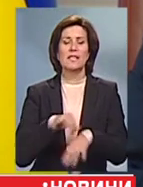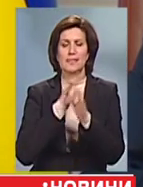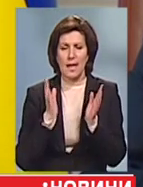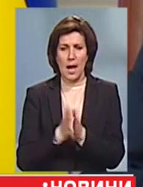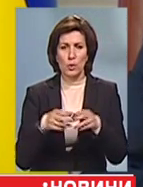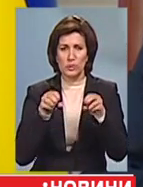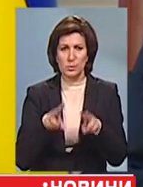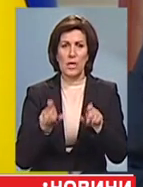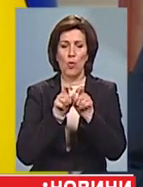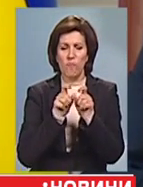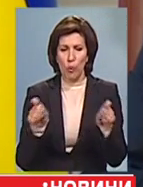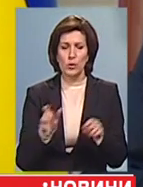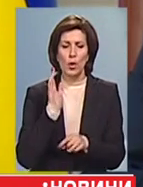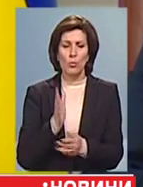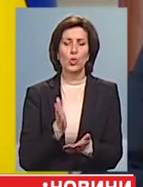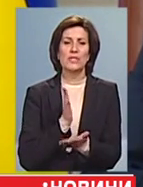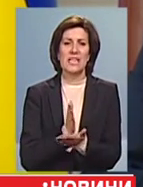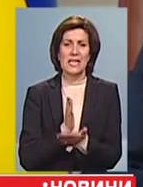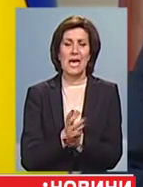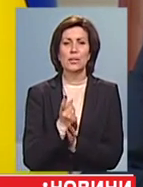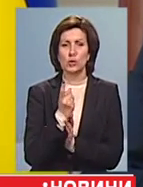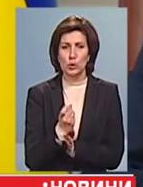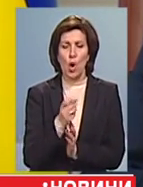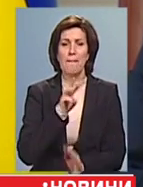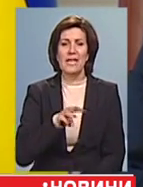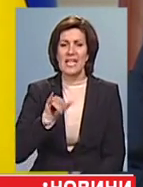з загального і спеціального фонду буде складати 100 мільярдів гривень.